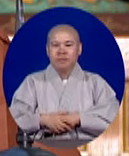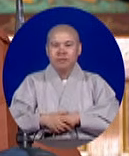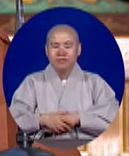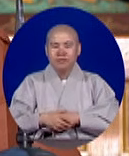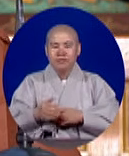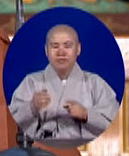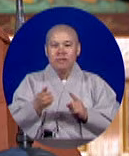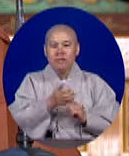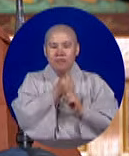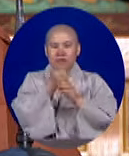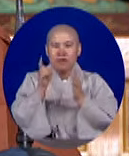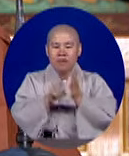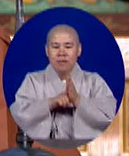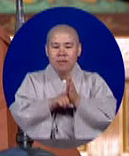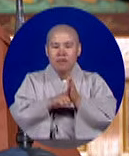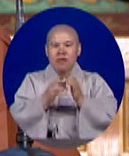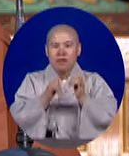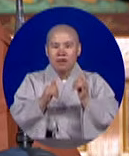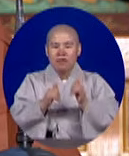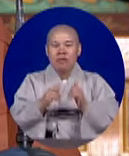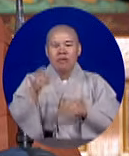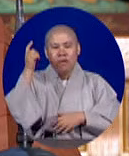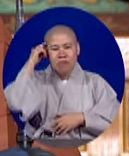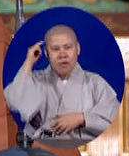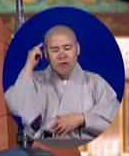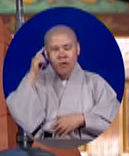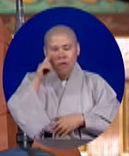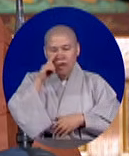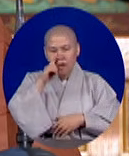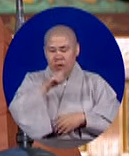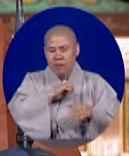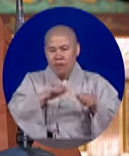그죠? 불교 믿는 사람이 왜 인간이 저 모양일까 이런 거예요.